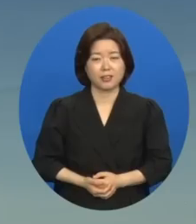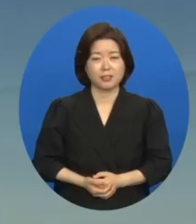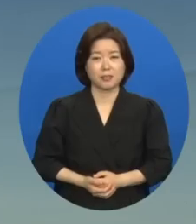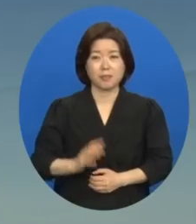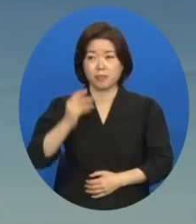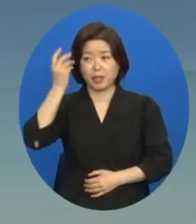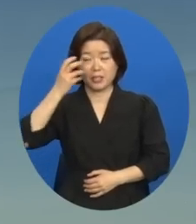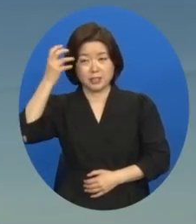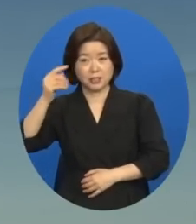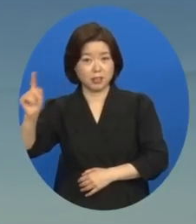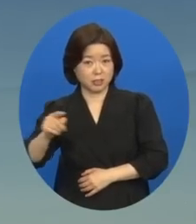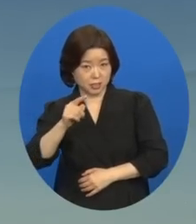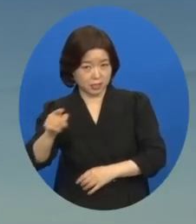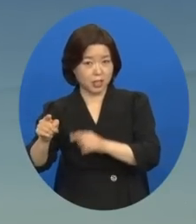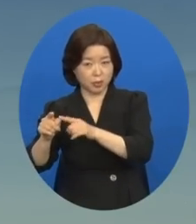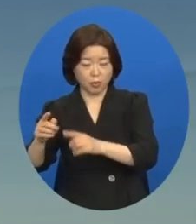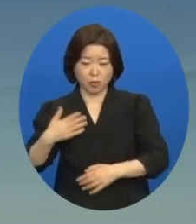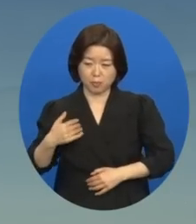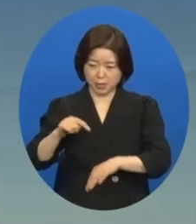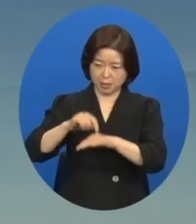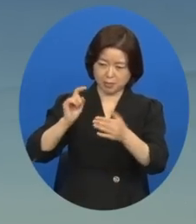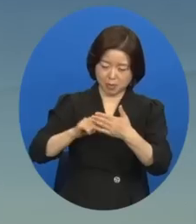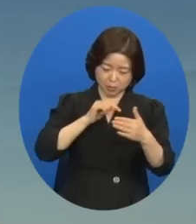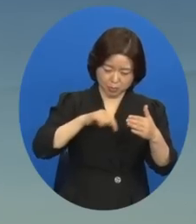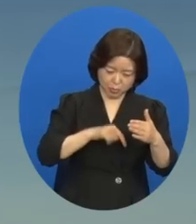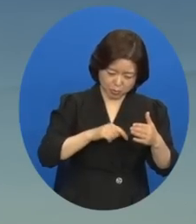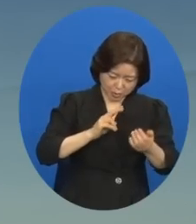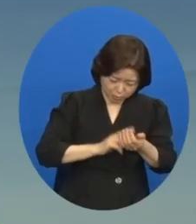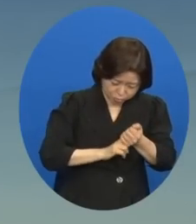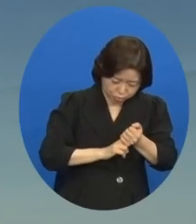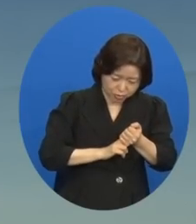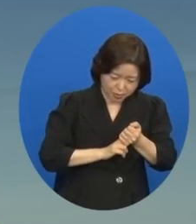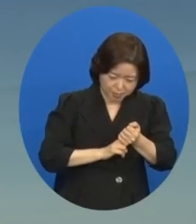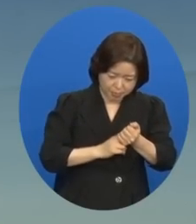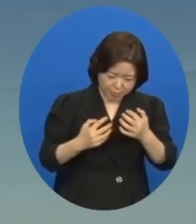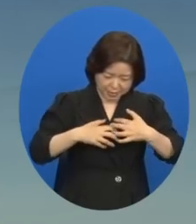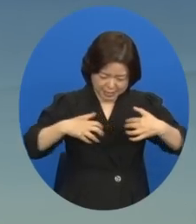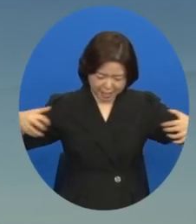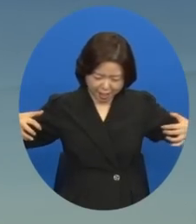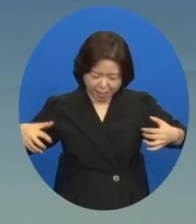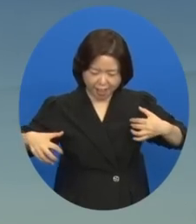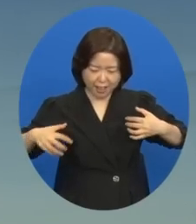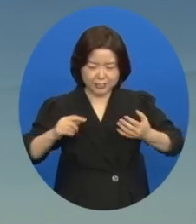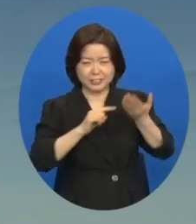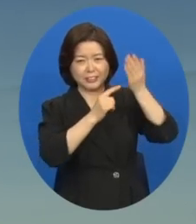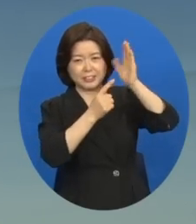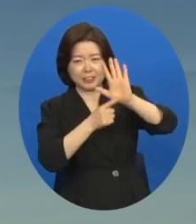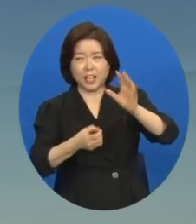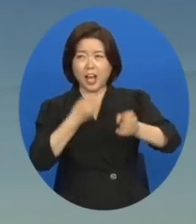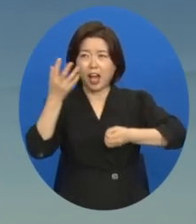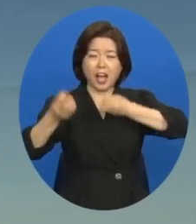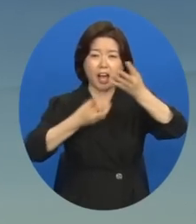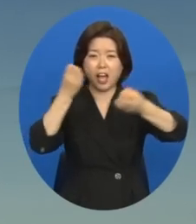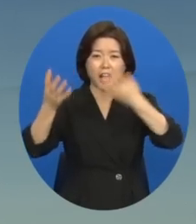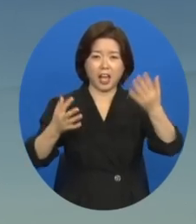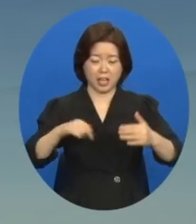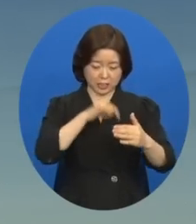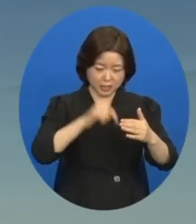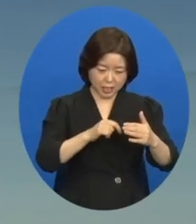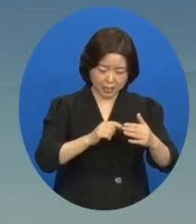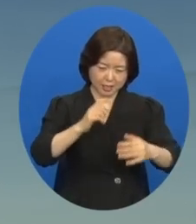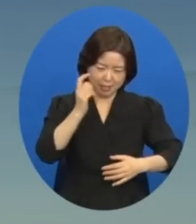성령의 검이 우리 마음 가운데 숨겨져 있던 것을 다 드러내서 그 가운데 견고한